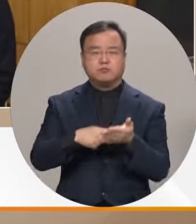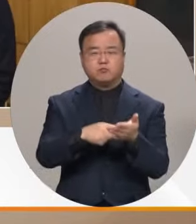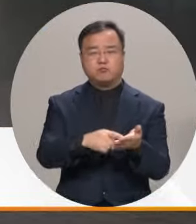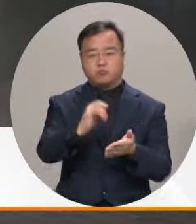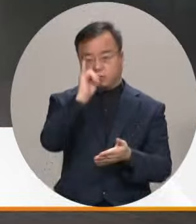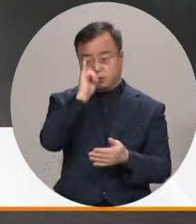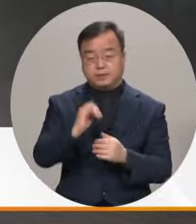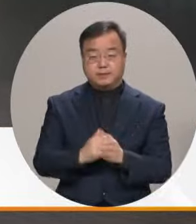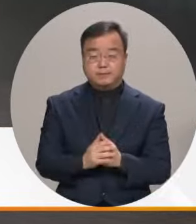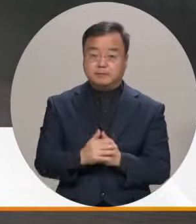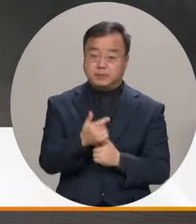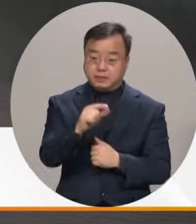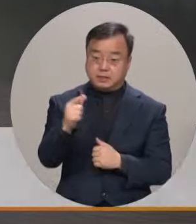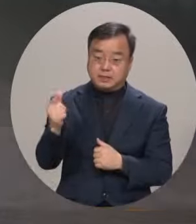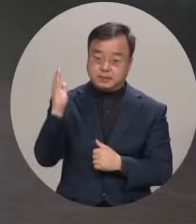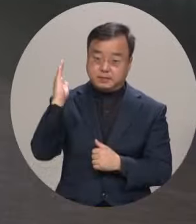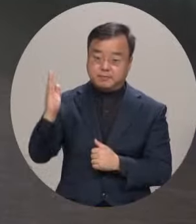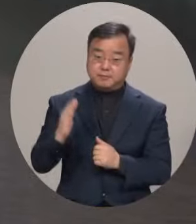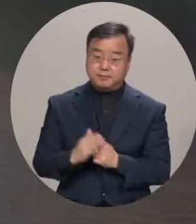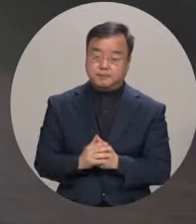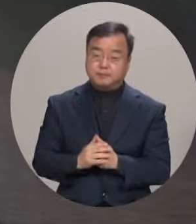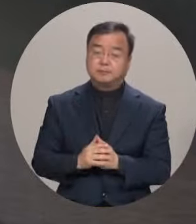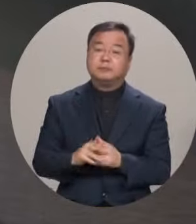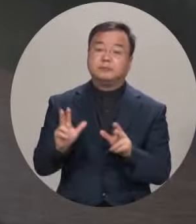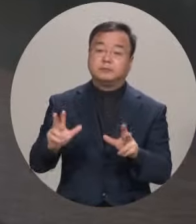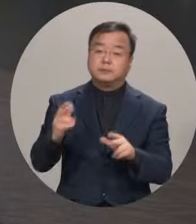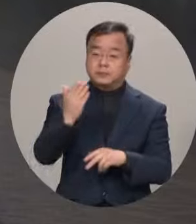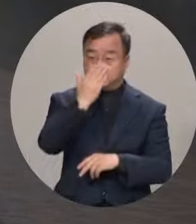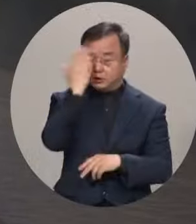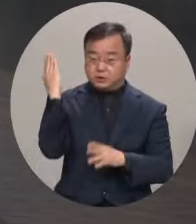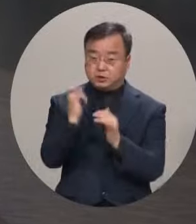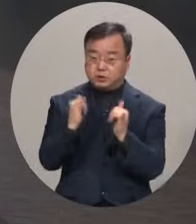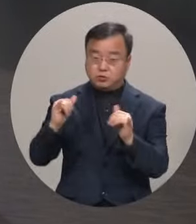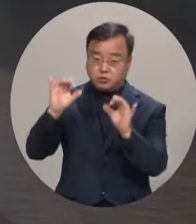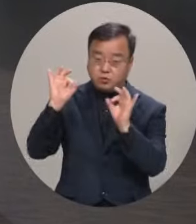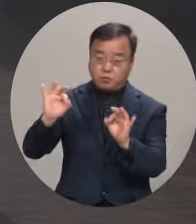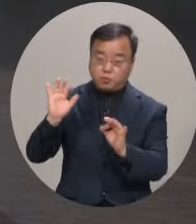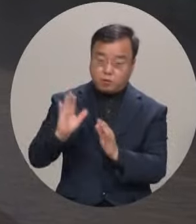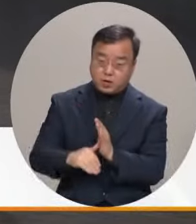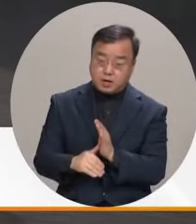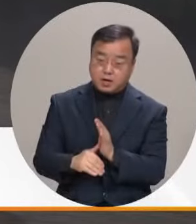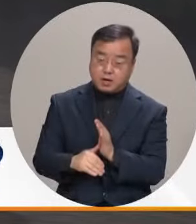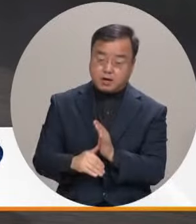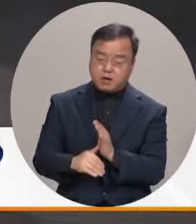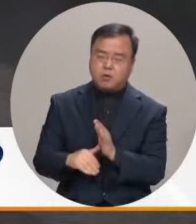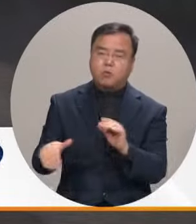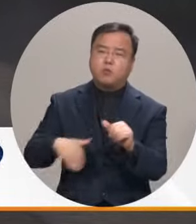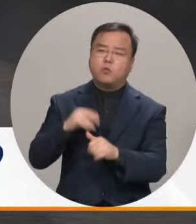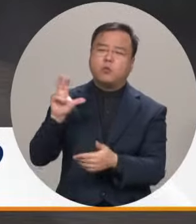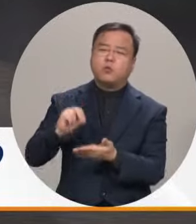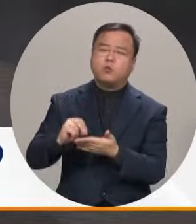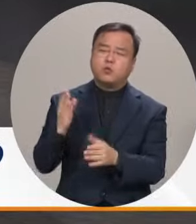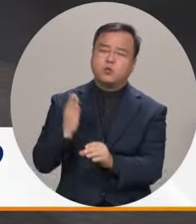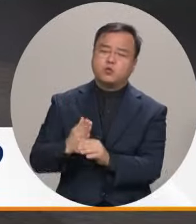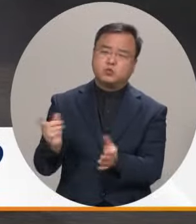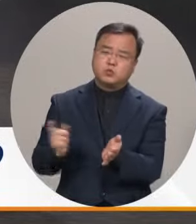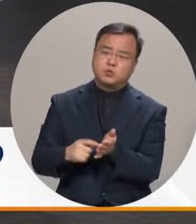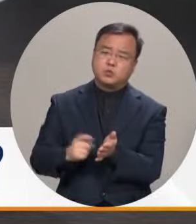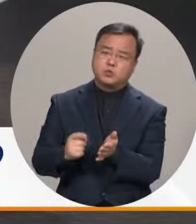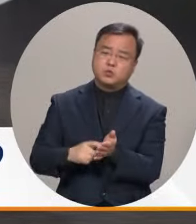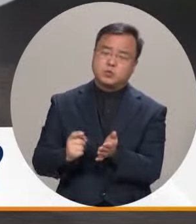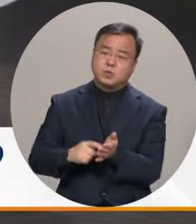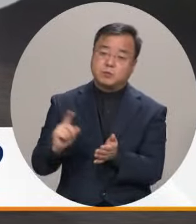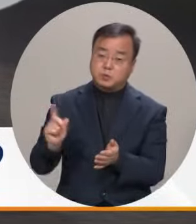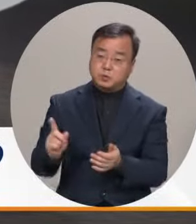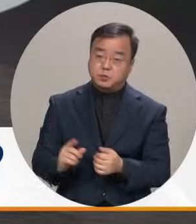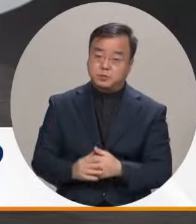다양한 의견이 나왔네요 그렇다면 지금 청년 세대가 봤을 때 우리나라 환경 문제 중에서 제일 시급히 해결해야 될 문제